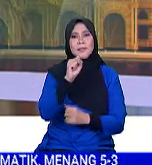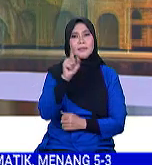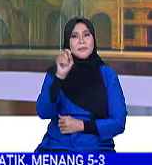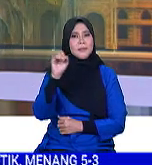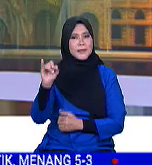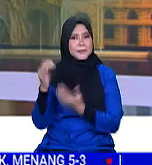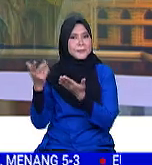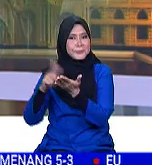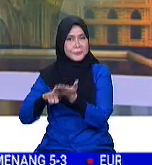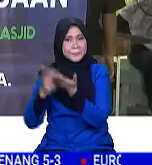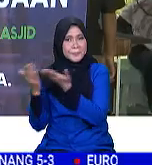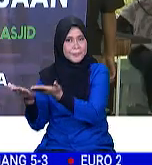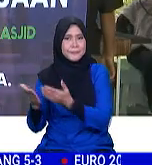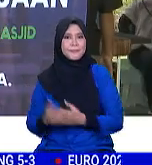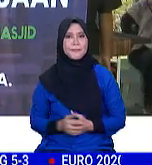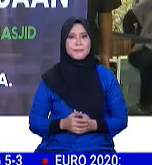Jamil.